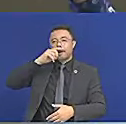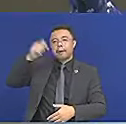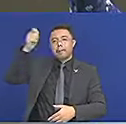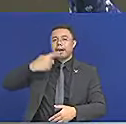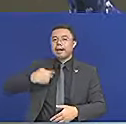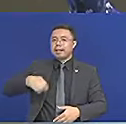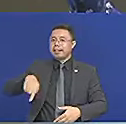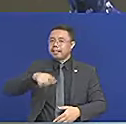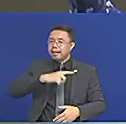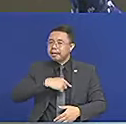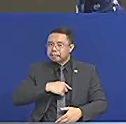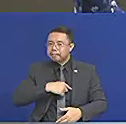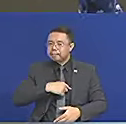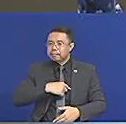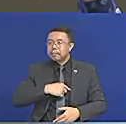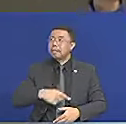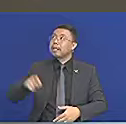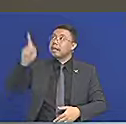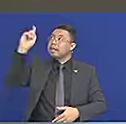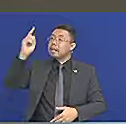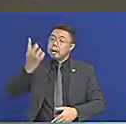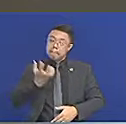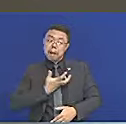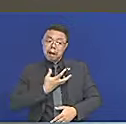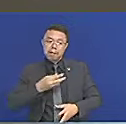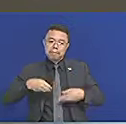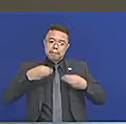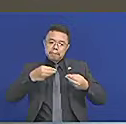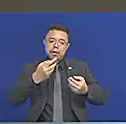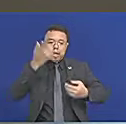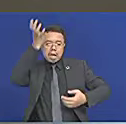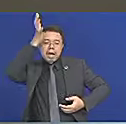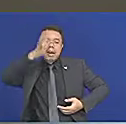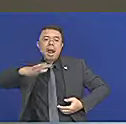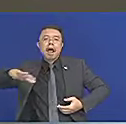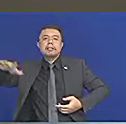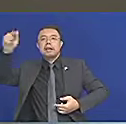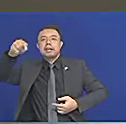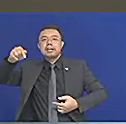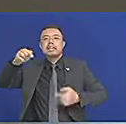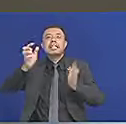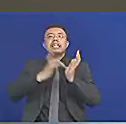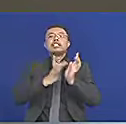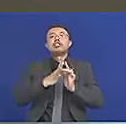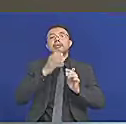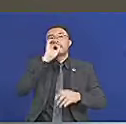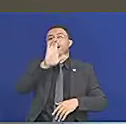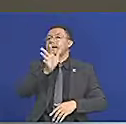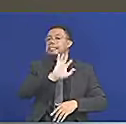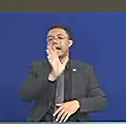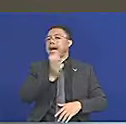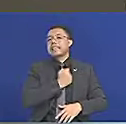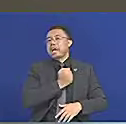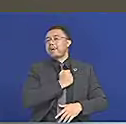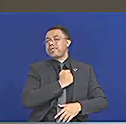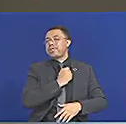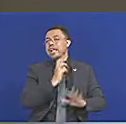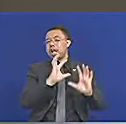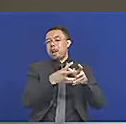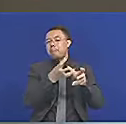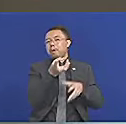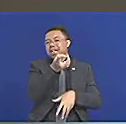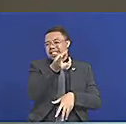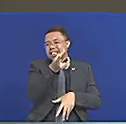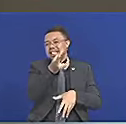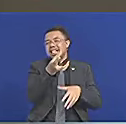Bapa kita. Dia berkenan memberikan kerajaan itu. Yesus berkata, janganlah takut, hai kawanan